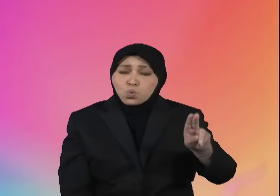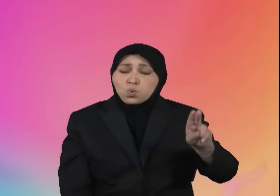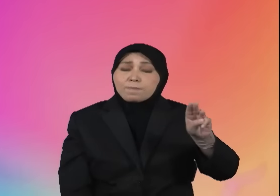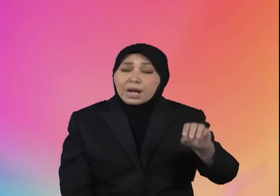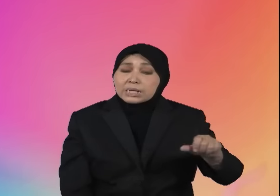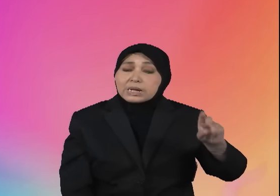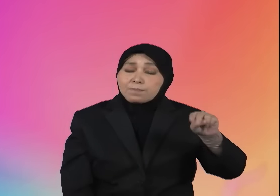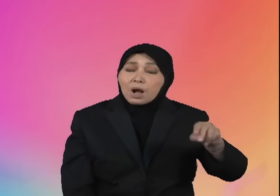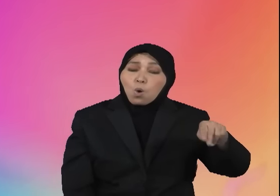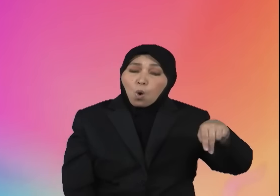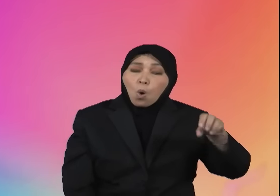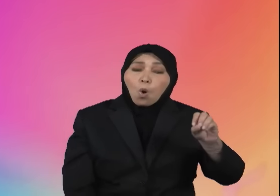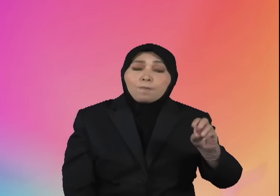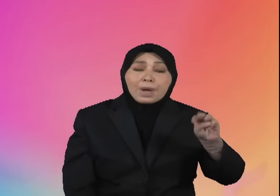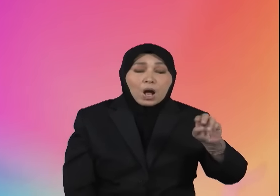yaqumani